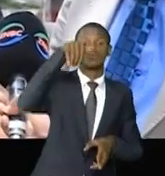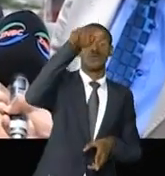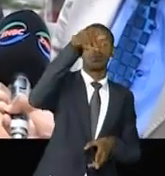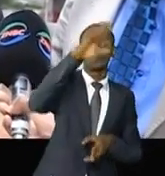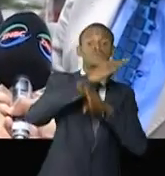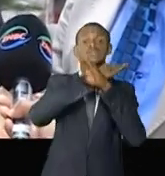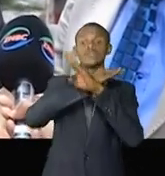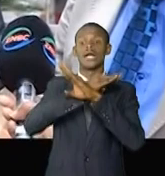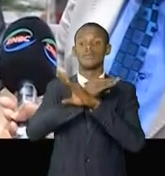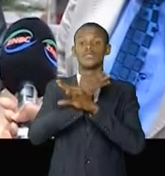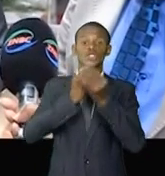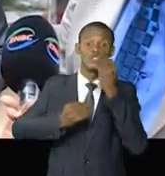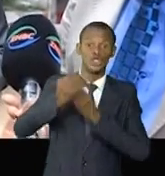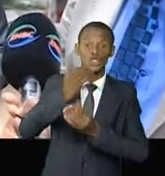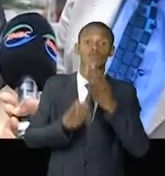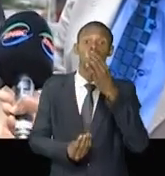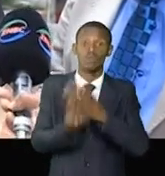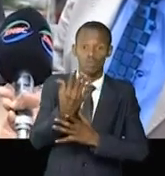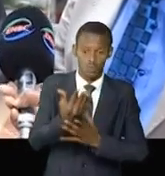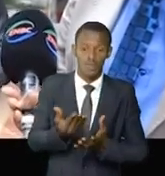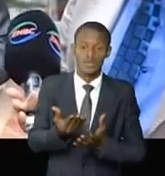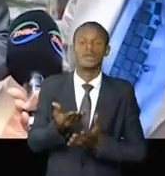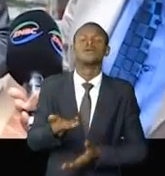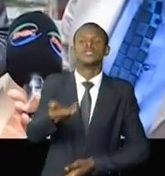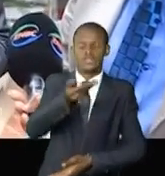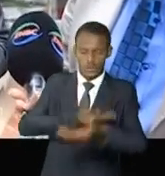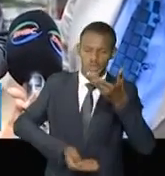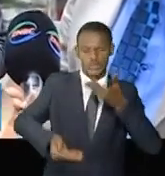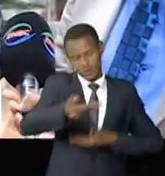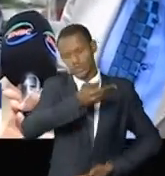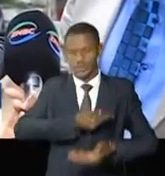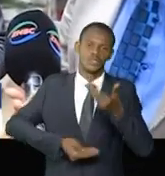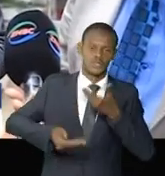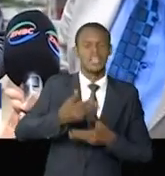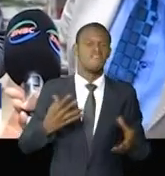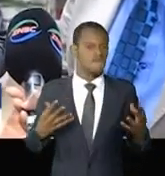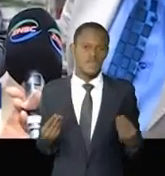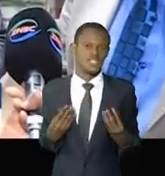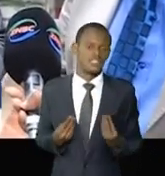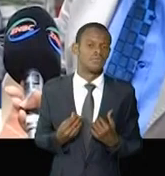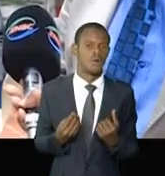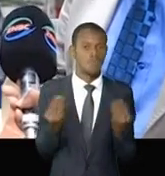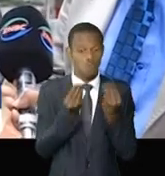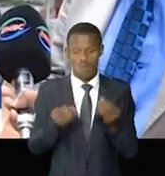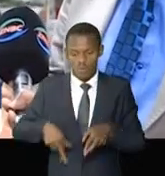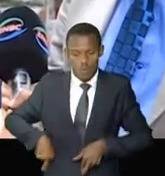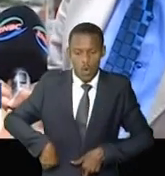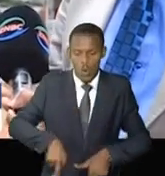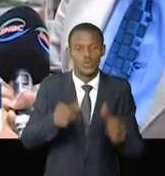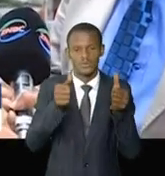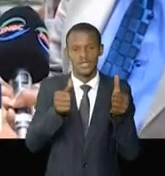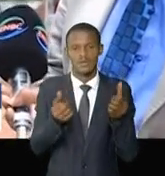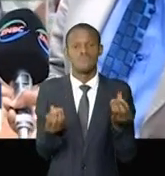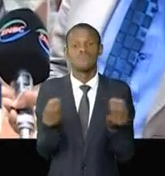Congo. Et toute la production de la République démocratique du Congo pourra entrer très facilement en Zambie aussi. Parce que lorsque vous avez deux pays qui